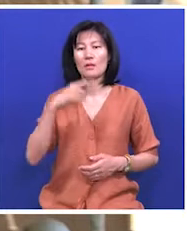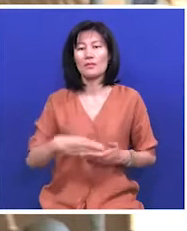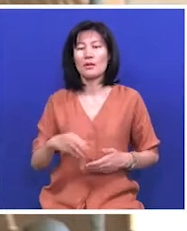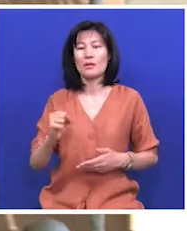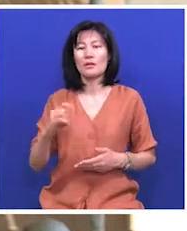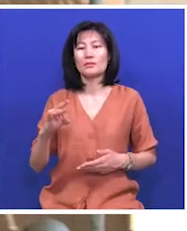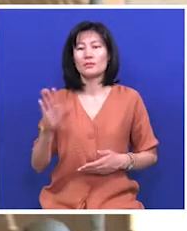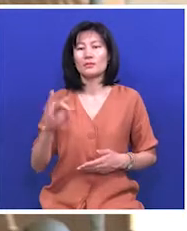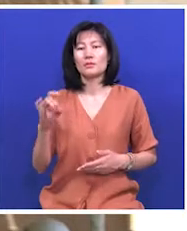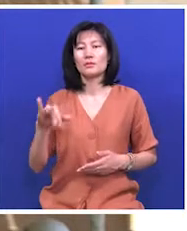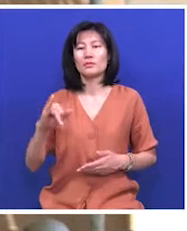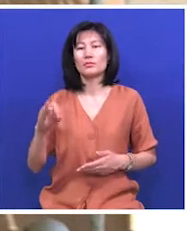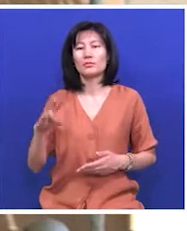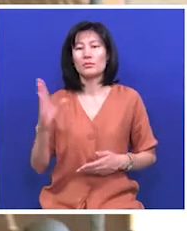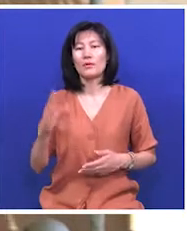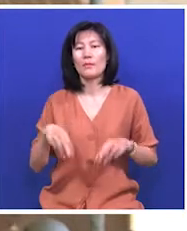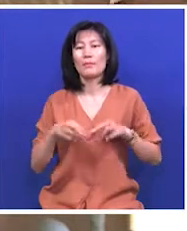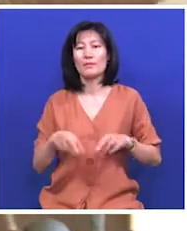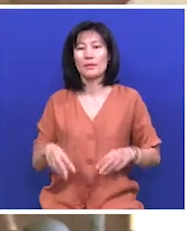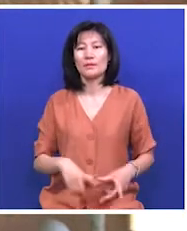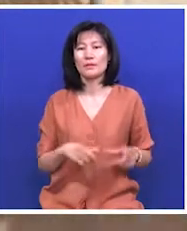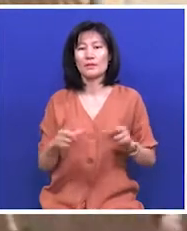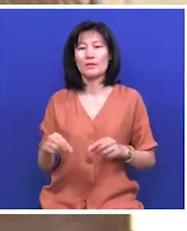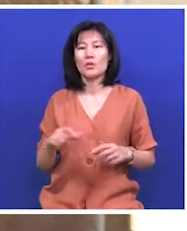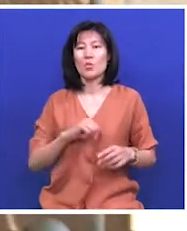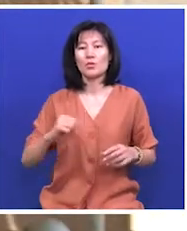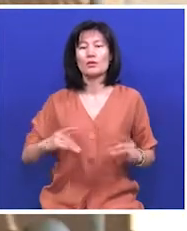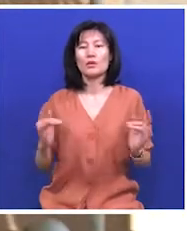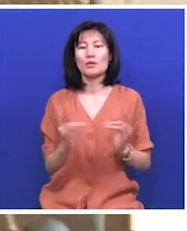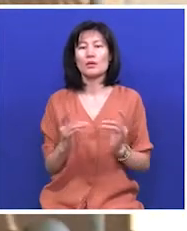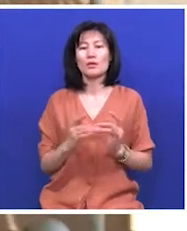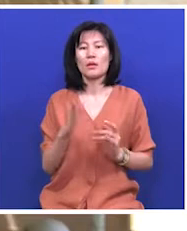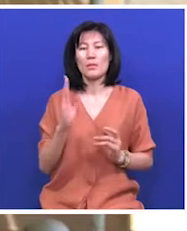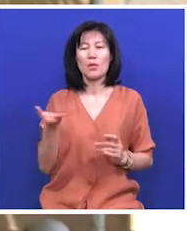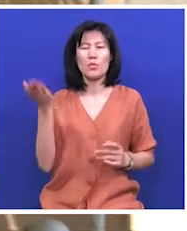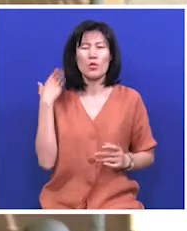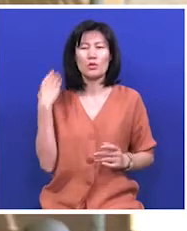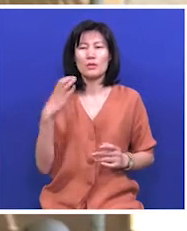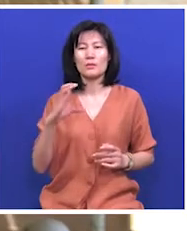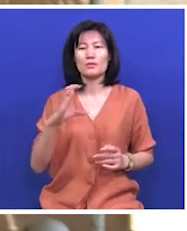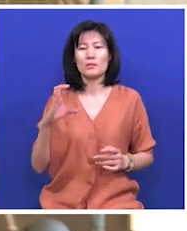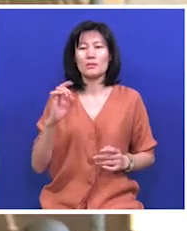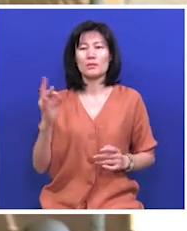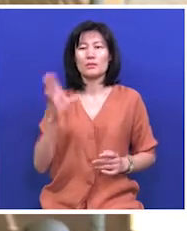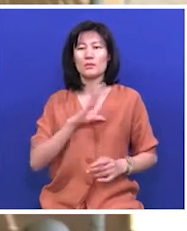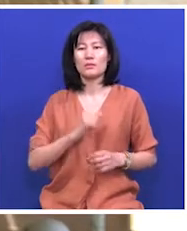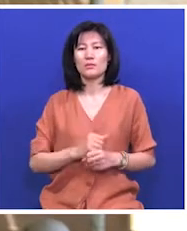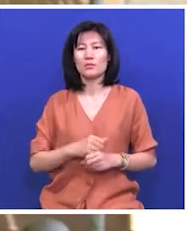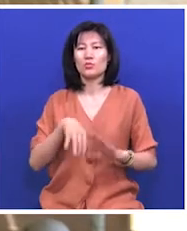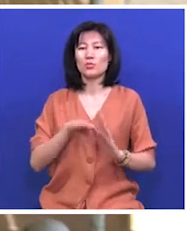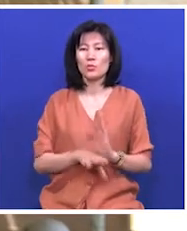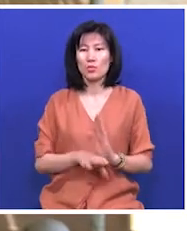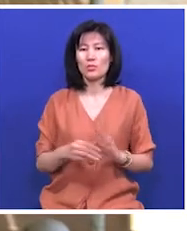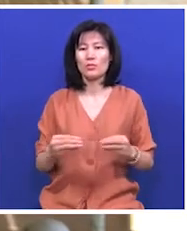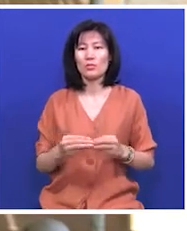шексіз. Асқар Ұзақбаевич келген кезде осы жерде бізде мына жерде общежитие бар, бар аяғы союздан келатқан. Сол жерде